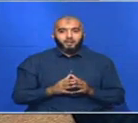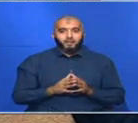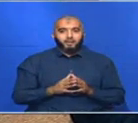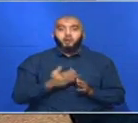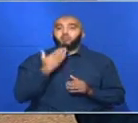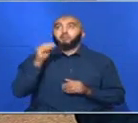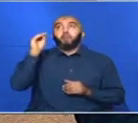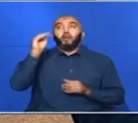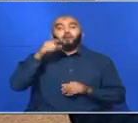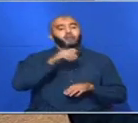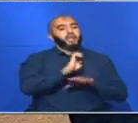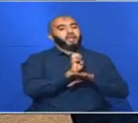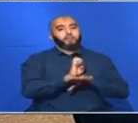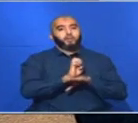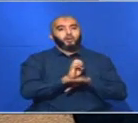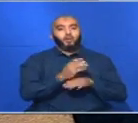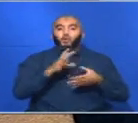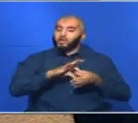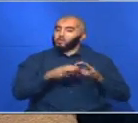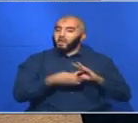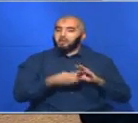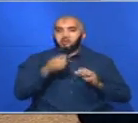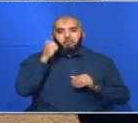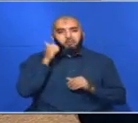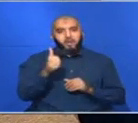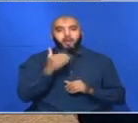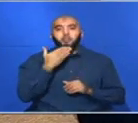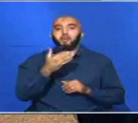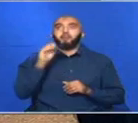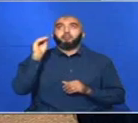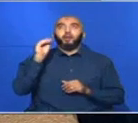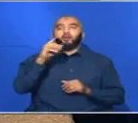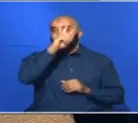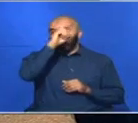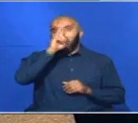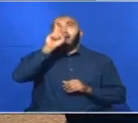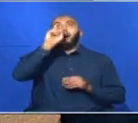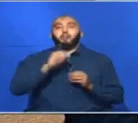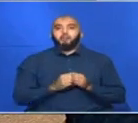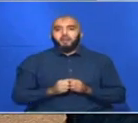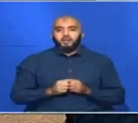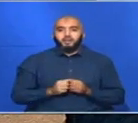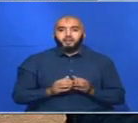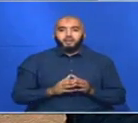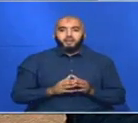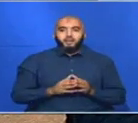بارك الله بكم على القناه التي لكم جاتوه يعطيكم الخير ان شاء الله خير على خير بارك الله فيك